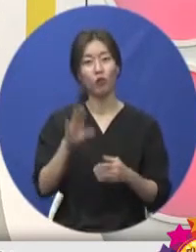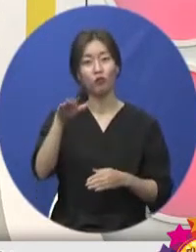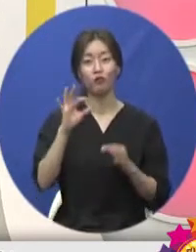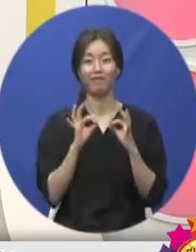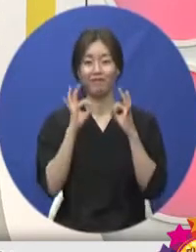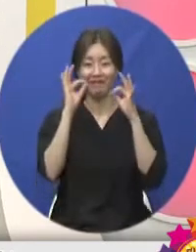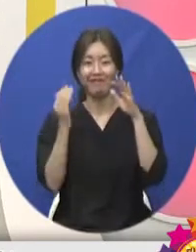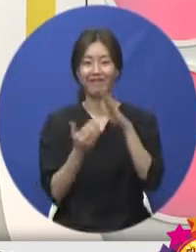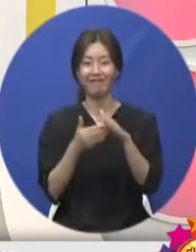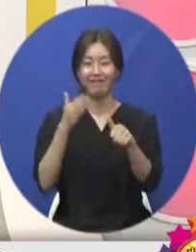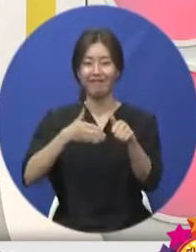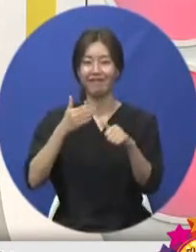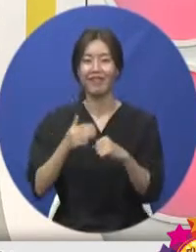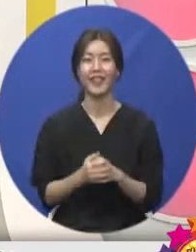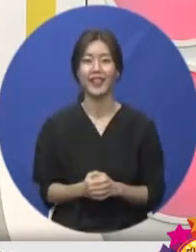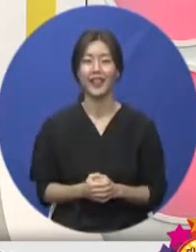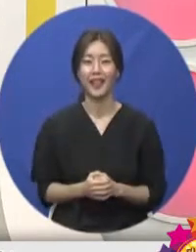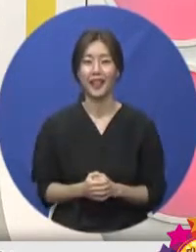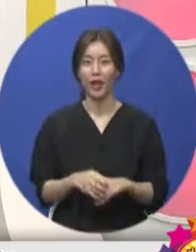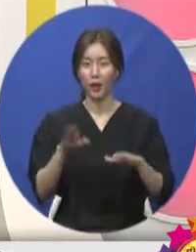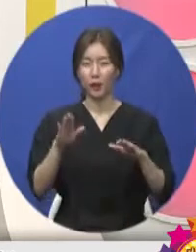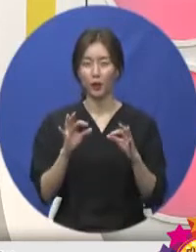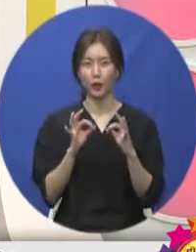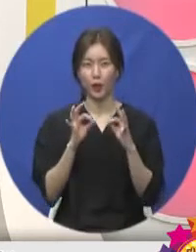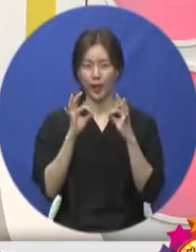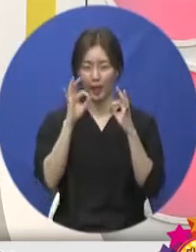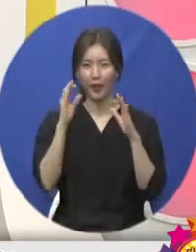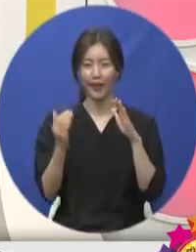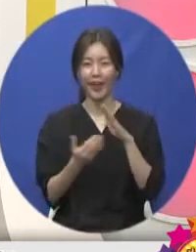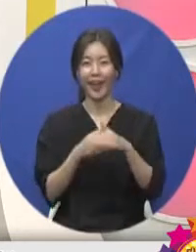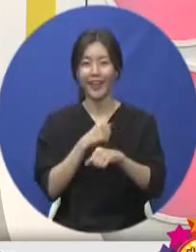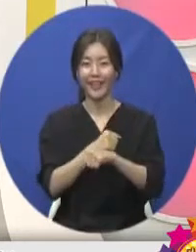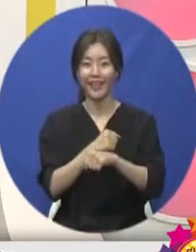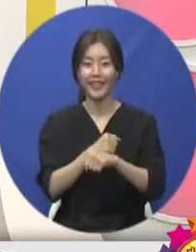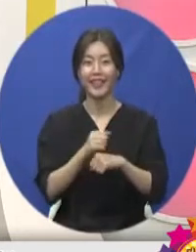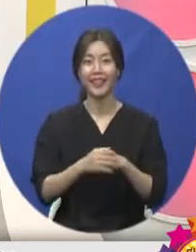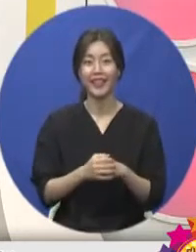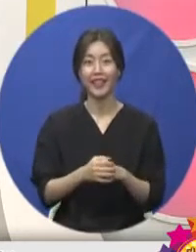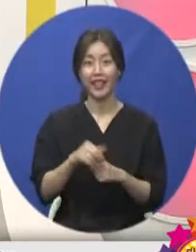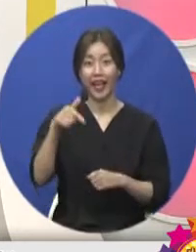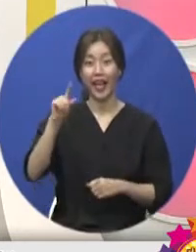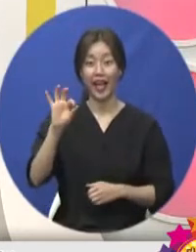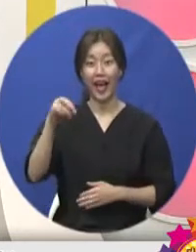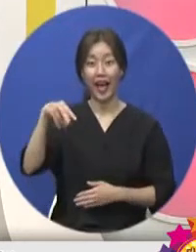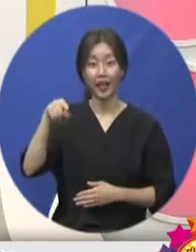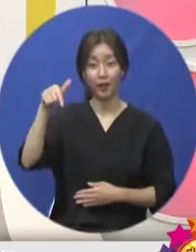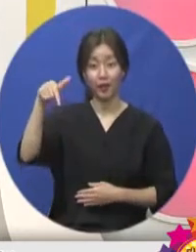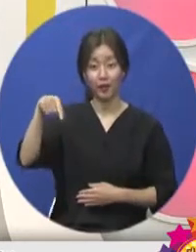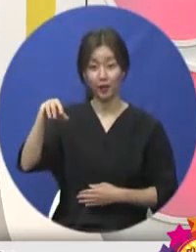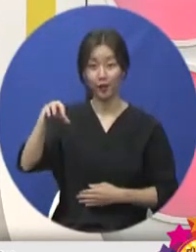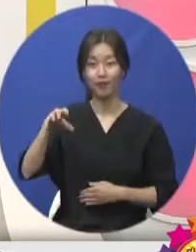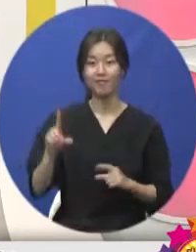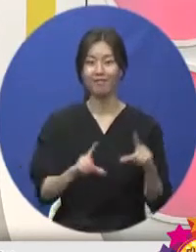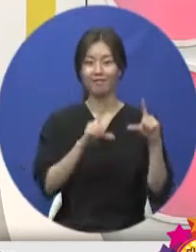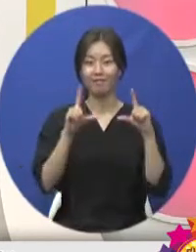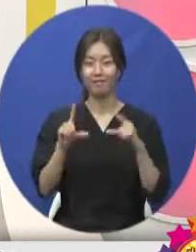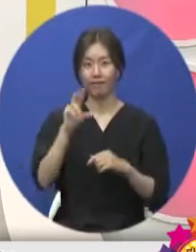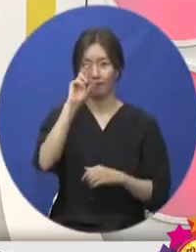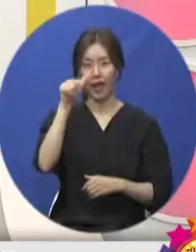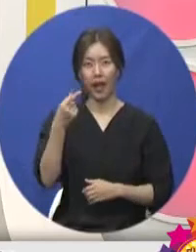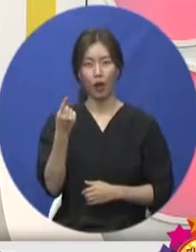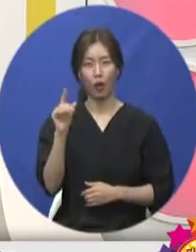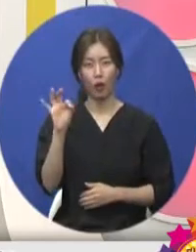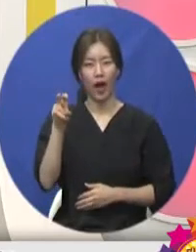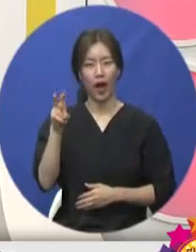예 예. 예 최선을 오늘 다하시겠다는 예. 우리 예. 강서구죠? 서울 강서구. 예, 예. 예, 예. 박광명님 우리가